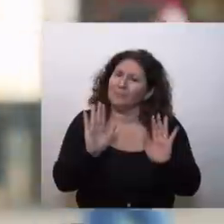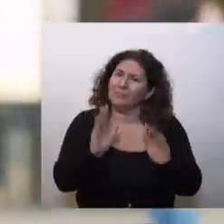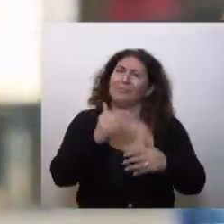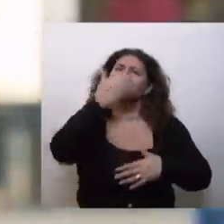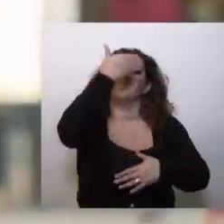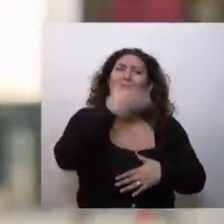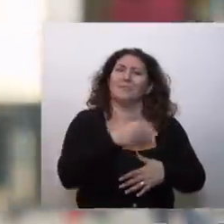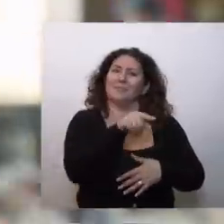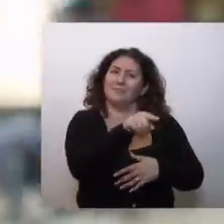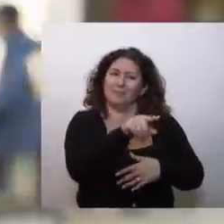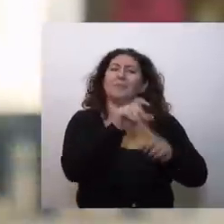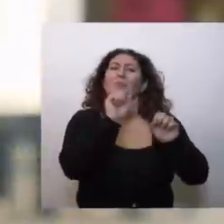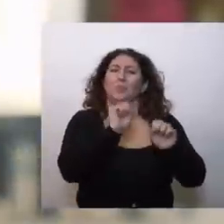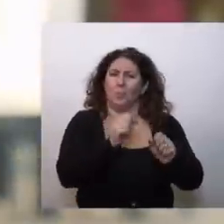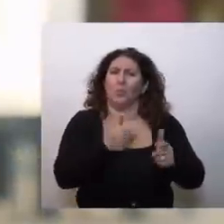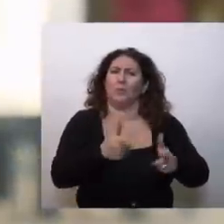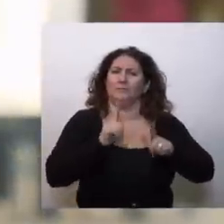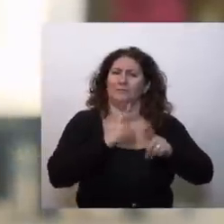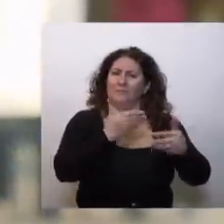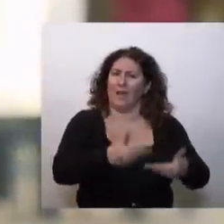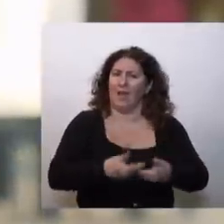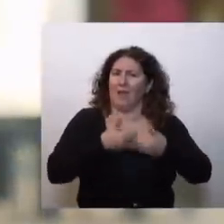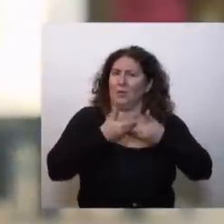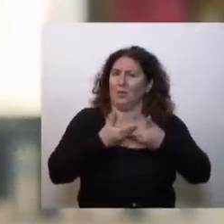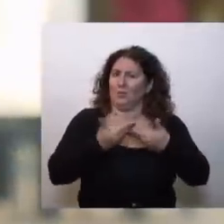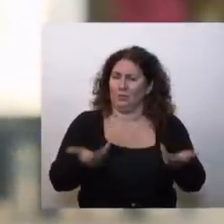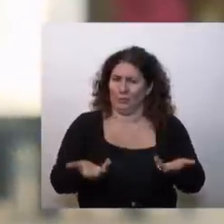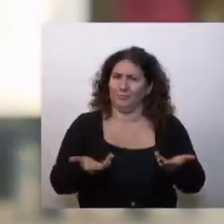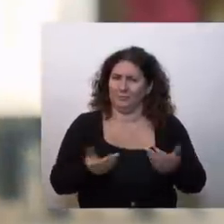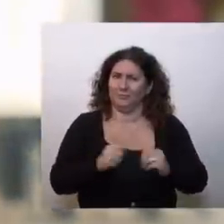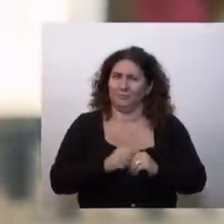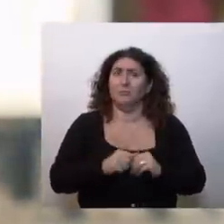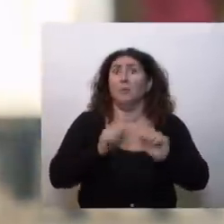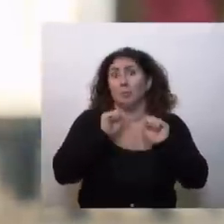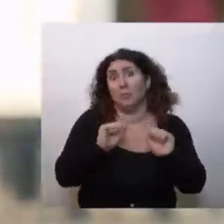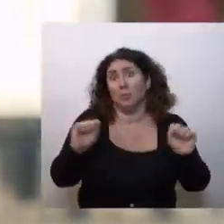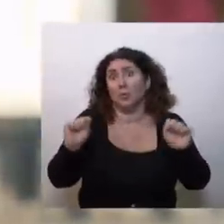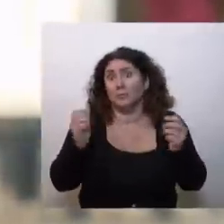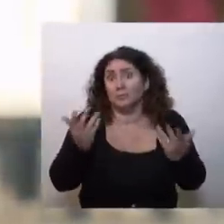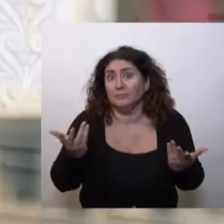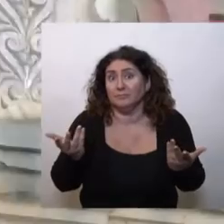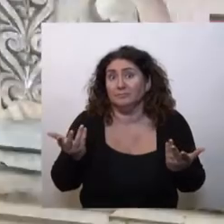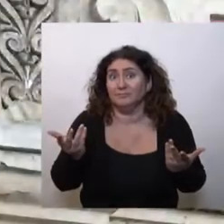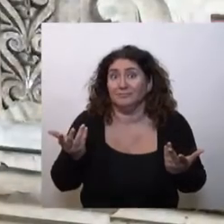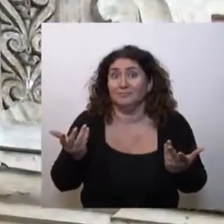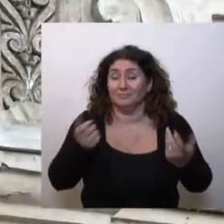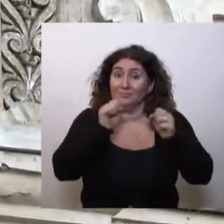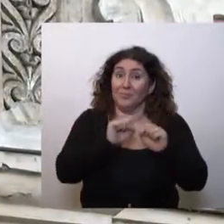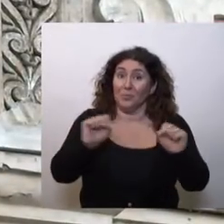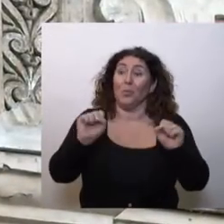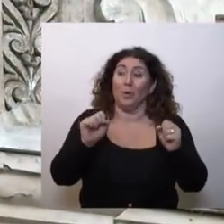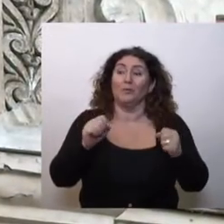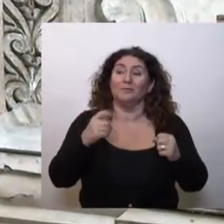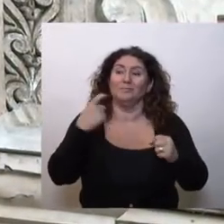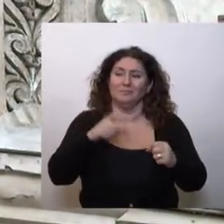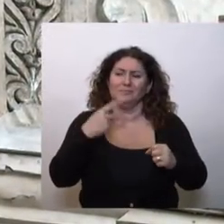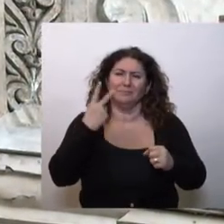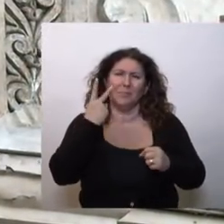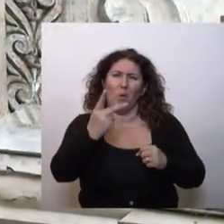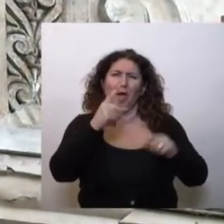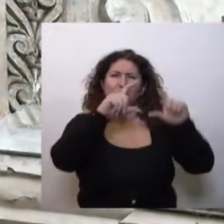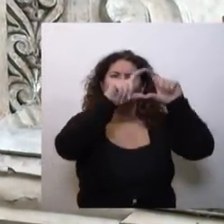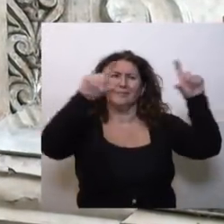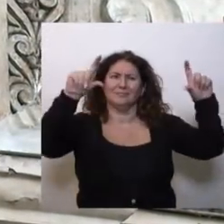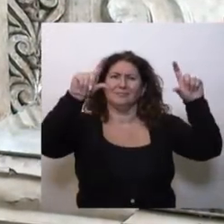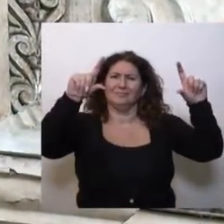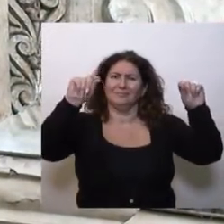può essere un aiuto. Può esserlo, se non altro per quella immagine che vediamo lì sopra,